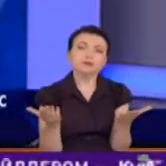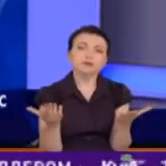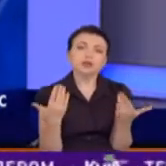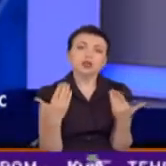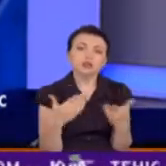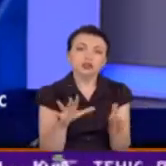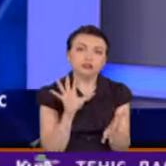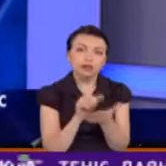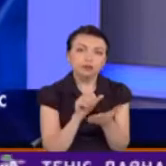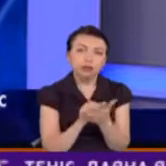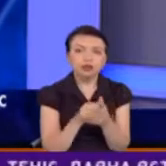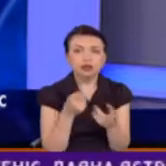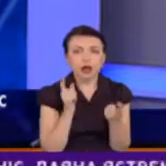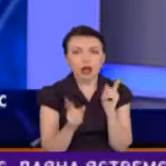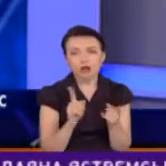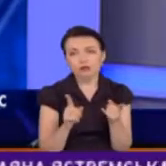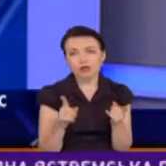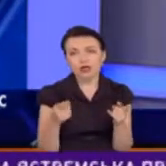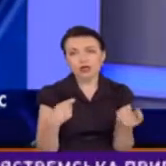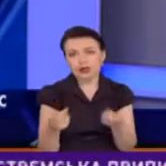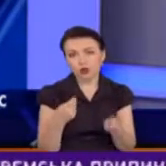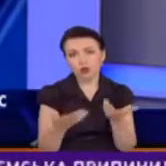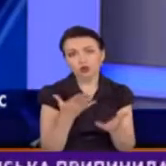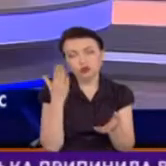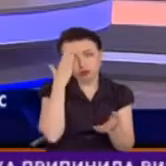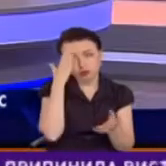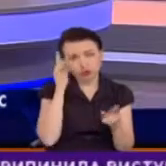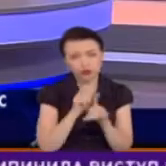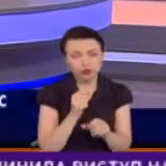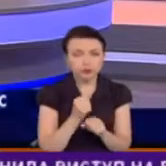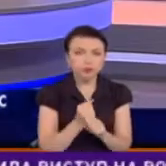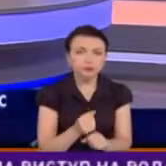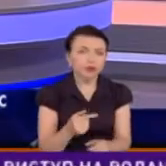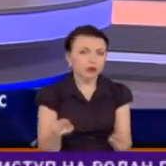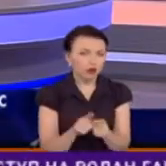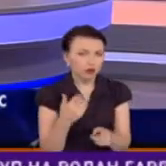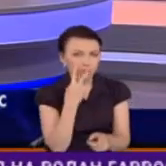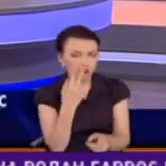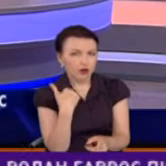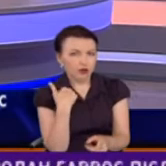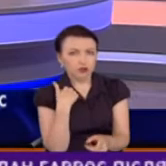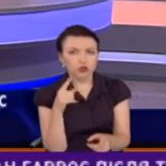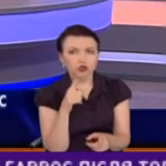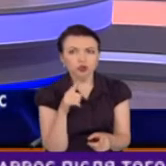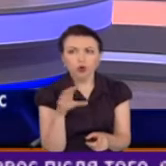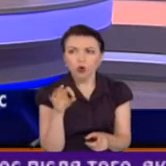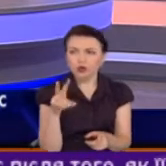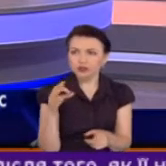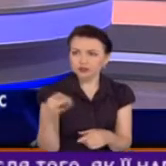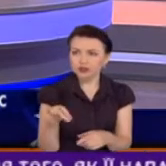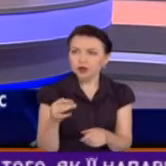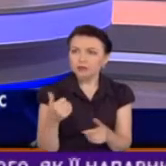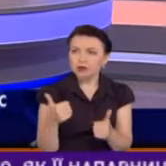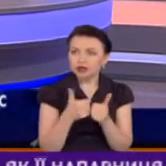вже займеться реальним ринком, якщо вона буде спроможна це зробити. Тому що так виглядає, що пан Олексій прихильник апокаліптичного